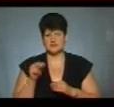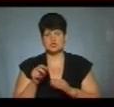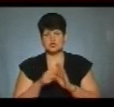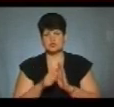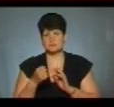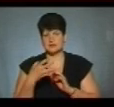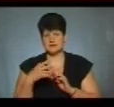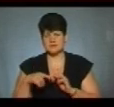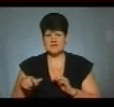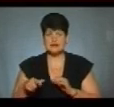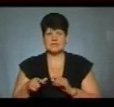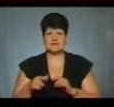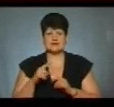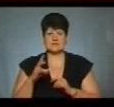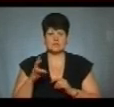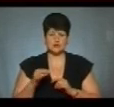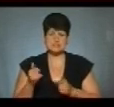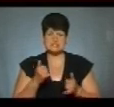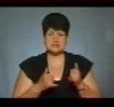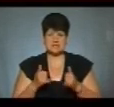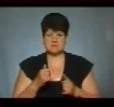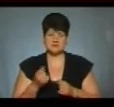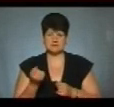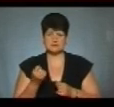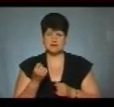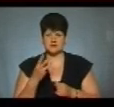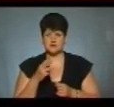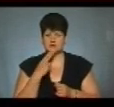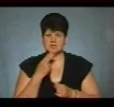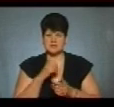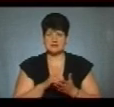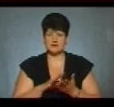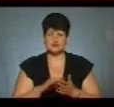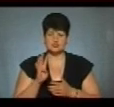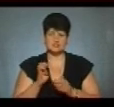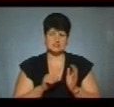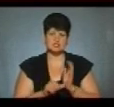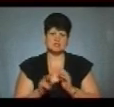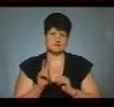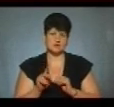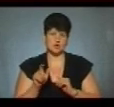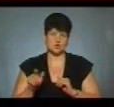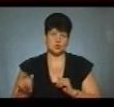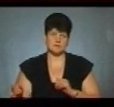2615 осіб. І ЗНО з хімії 13 червня, зареєструвалися на нього 462 особи.